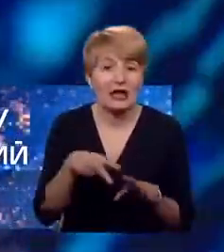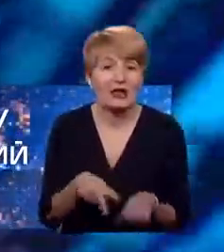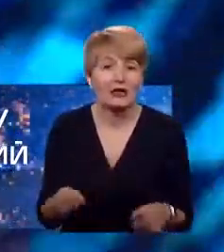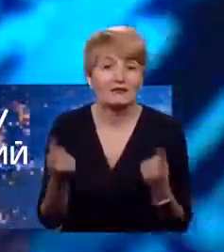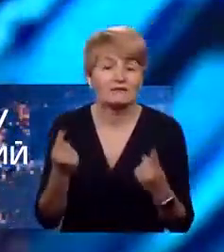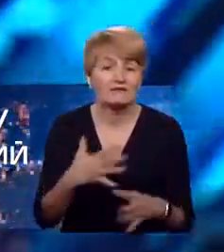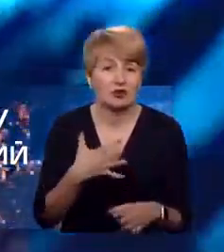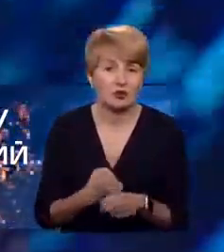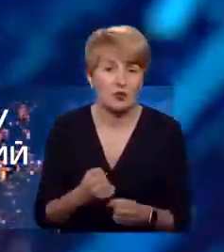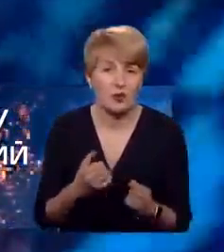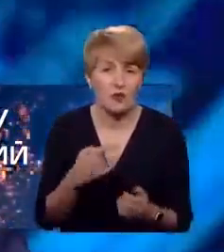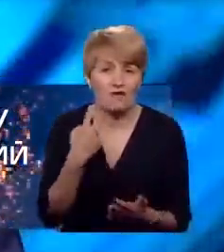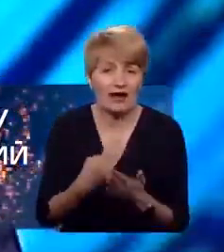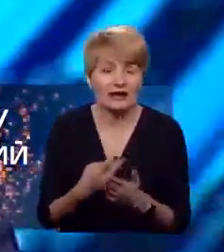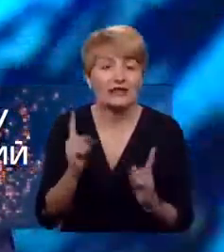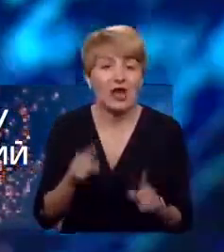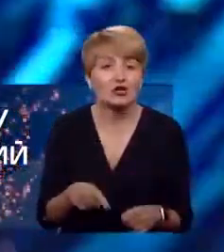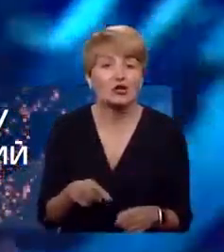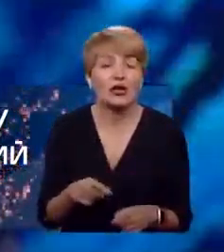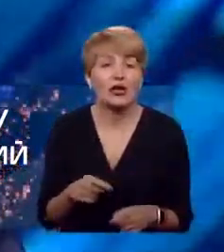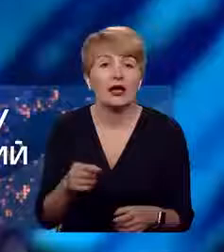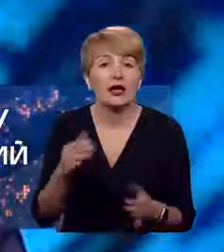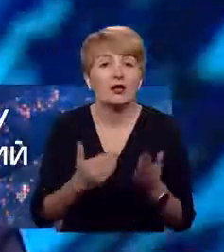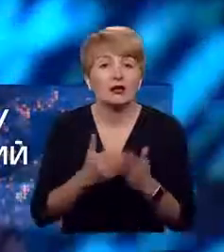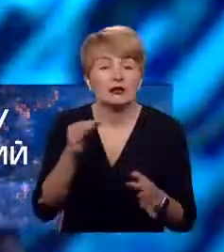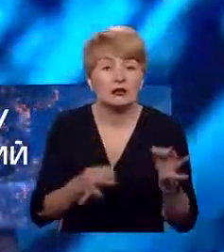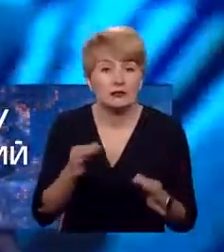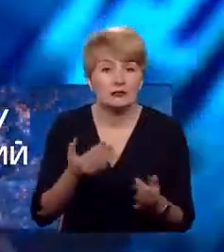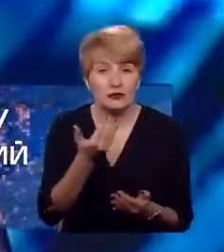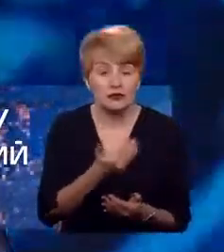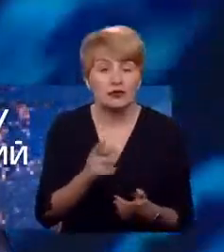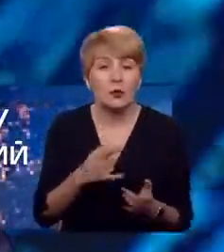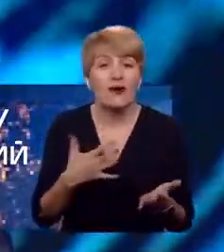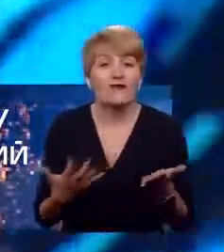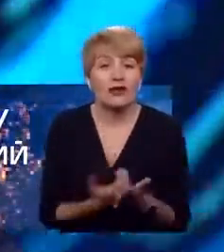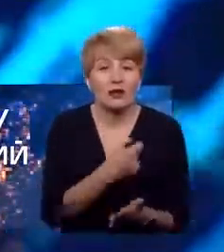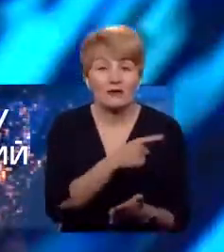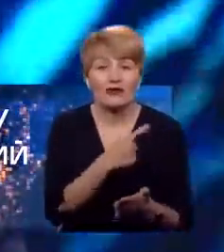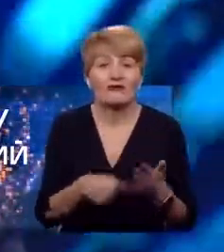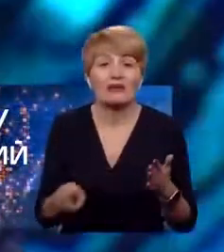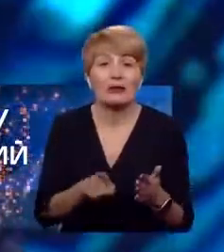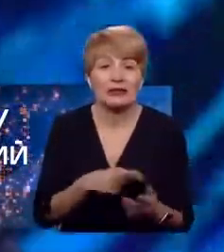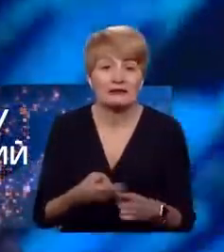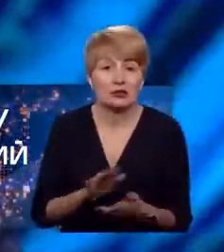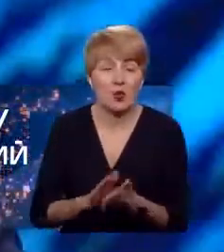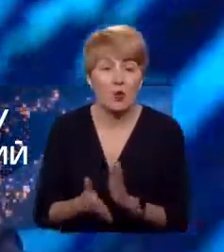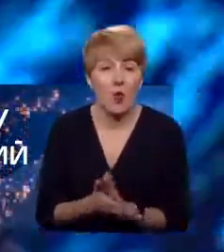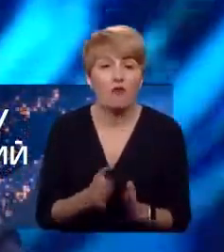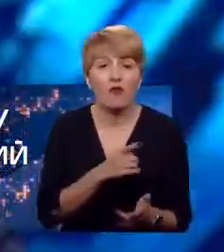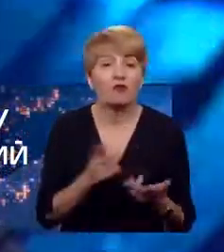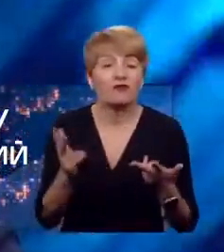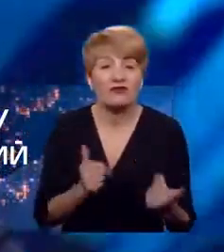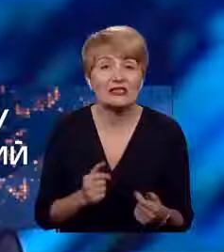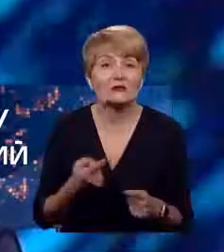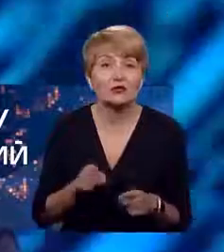вигляді. І навіть трибунал в Стокгольмі, який виграв «Нафтогаз», чому він цю умову відмінив, що він визнав, що ця умова,